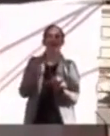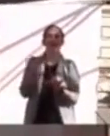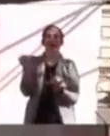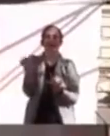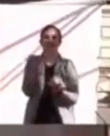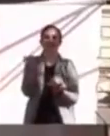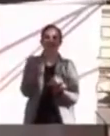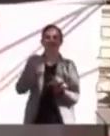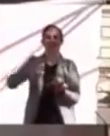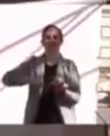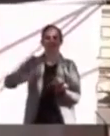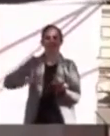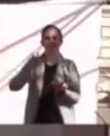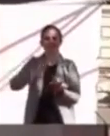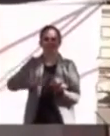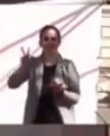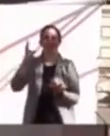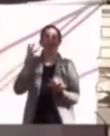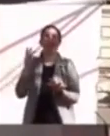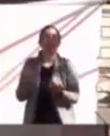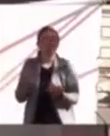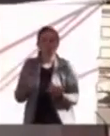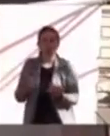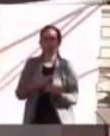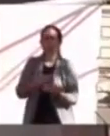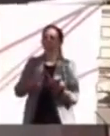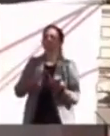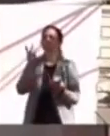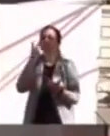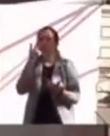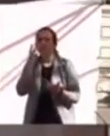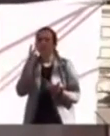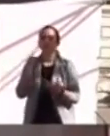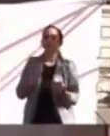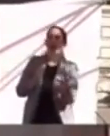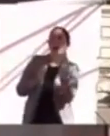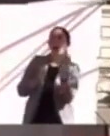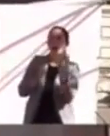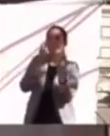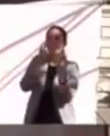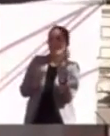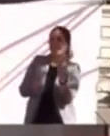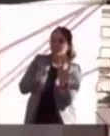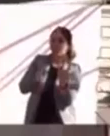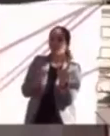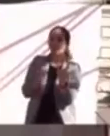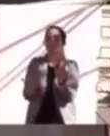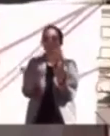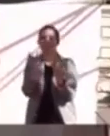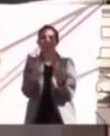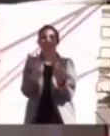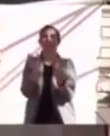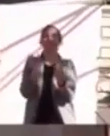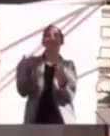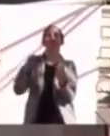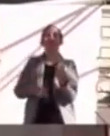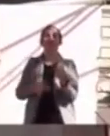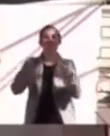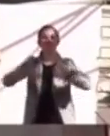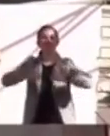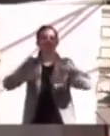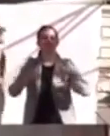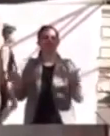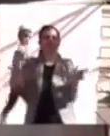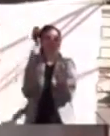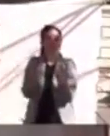le parole d'ordine dovevo dire prevenzione e socio sanitario si trasformeranno in qualcosa di appassionante di